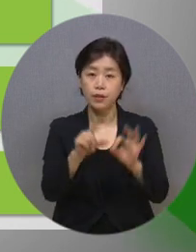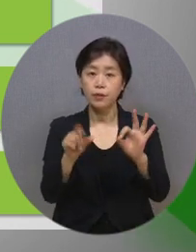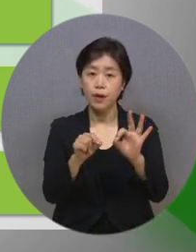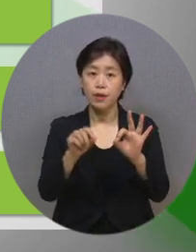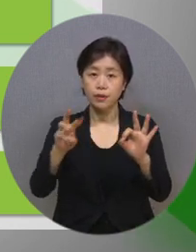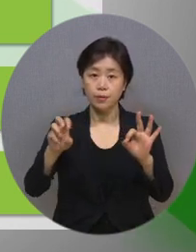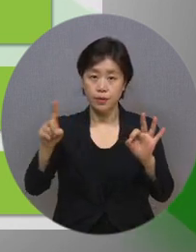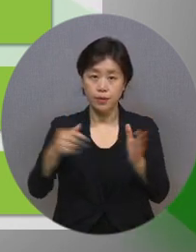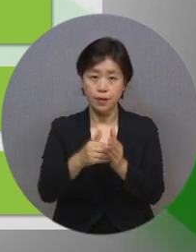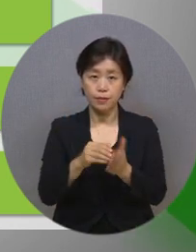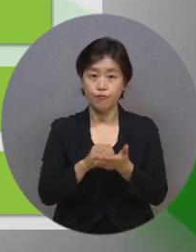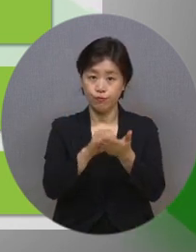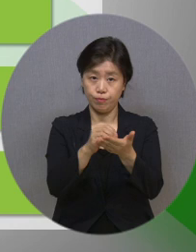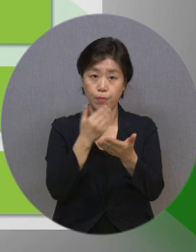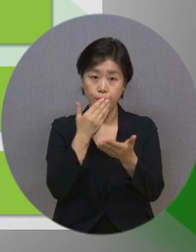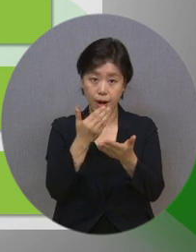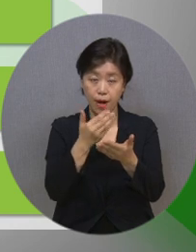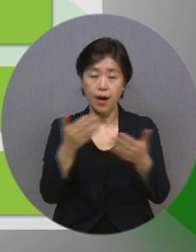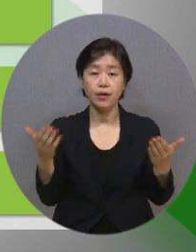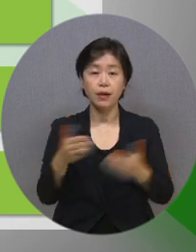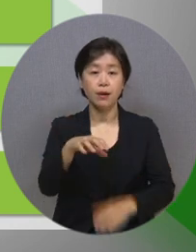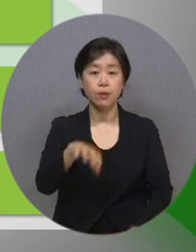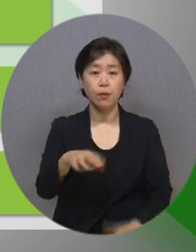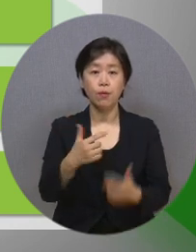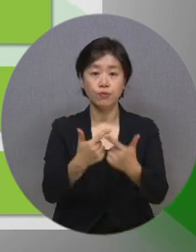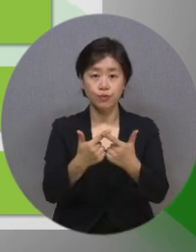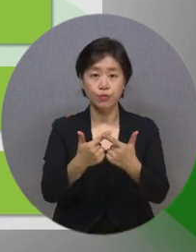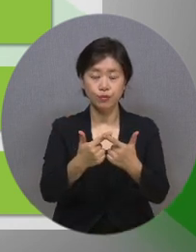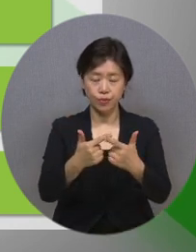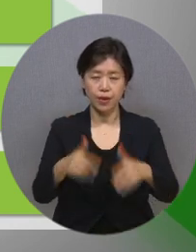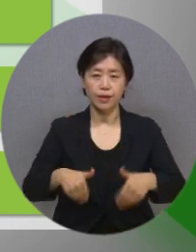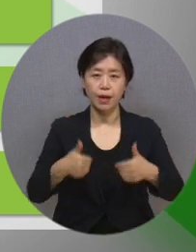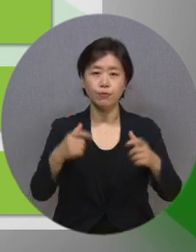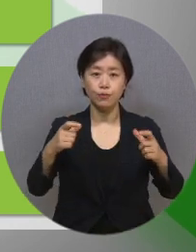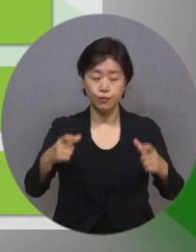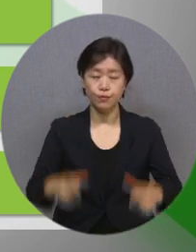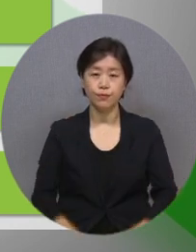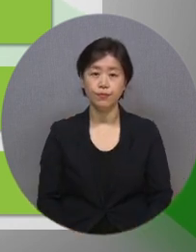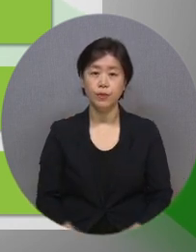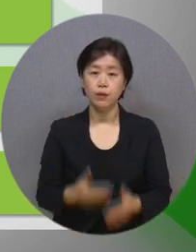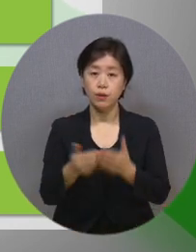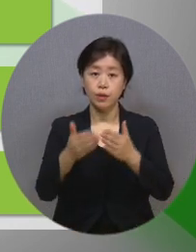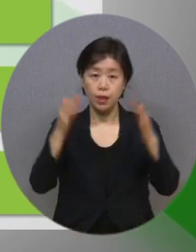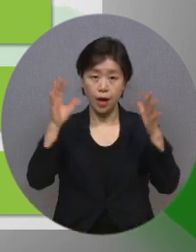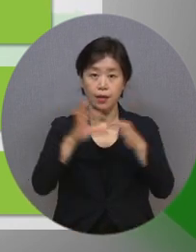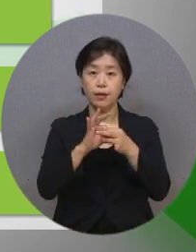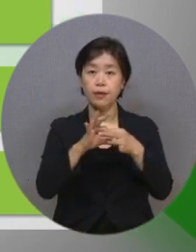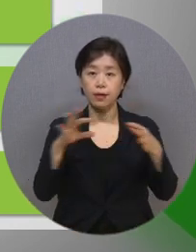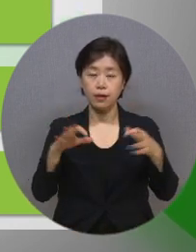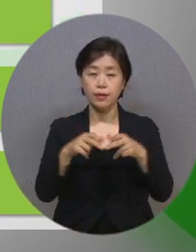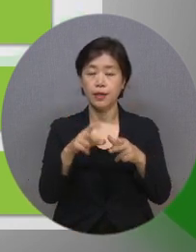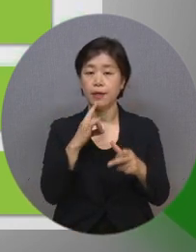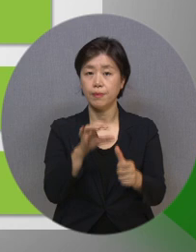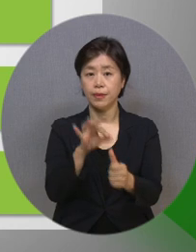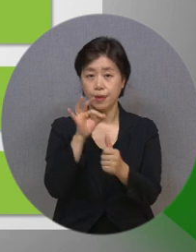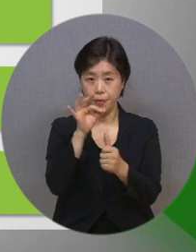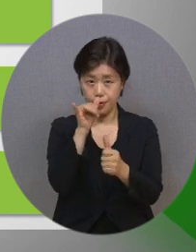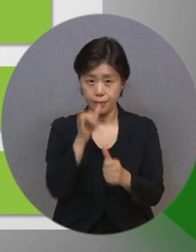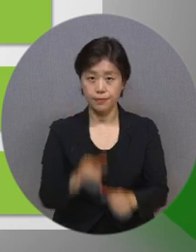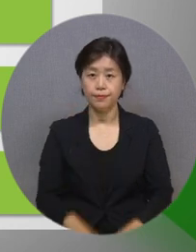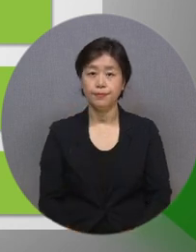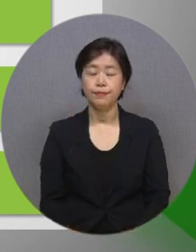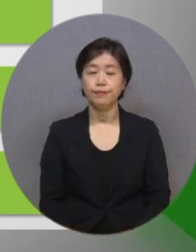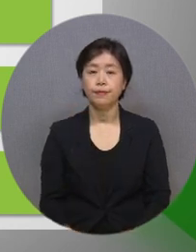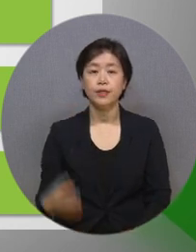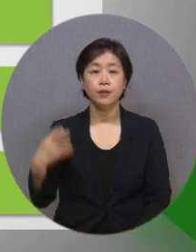10월 31일까지며 근무지는 부산시 남구입니다. 경력과 학력은 무관하며 장애인만